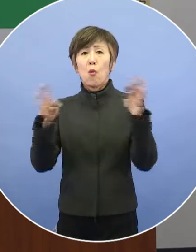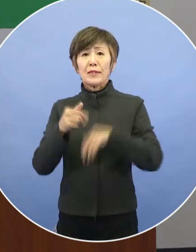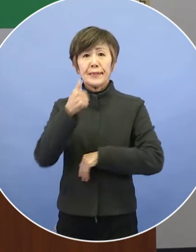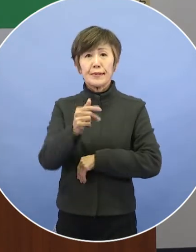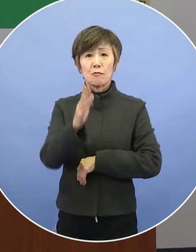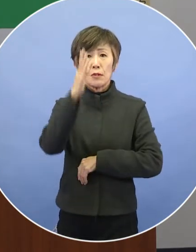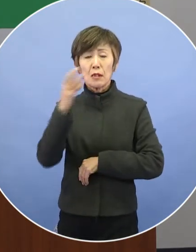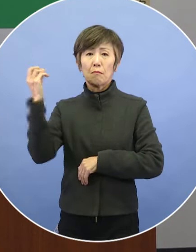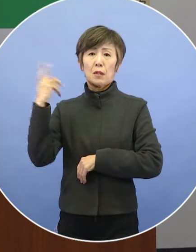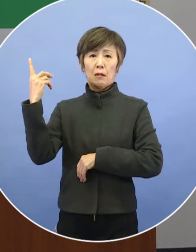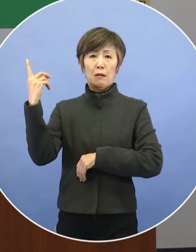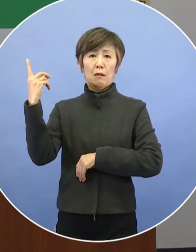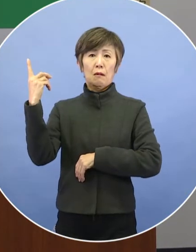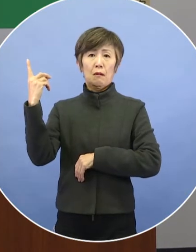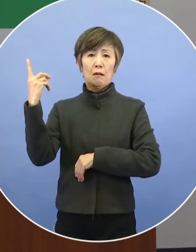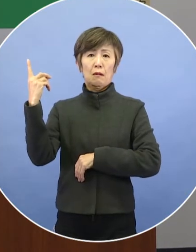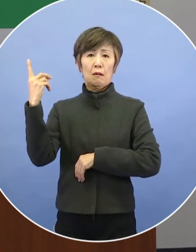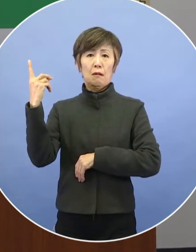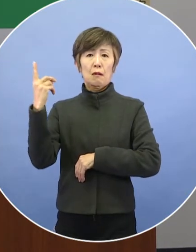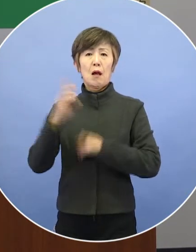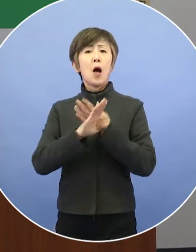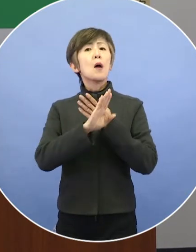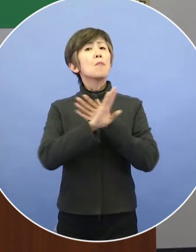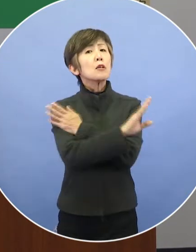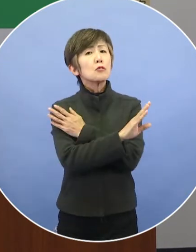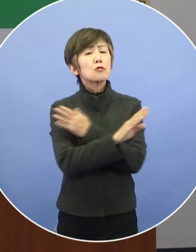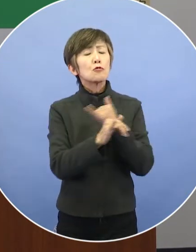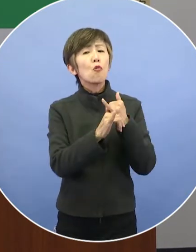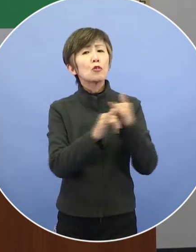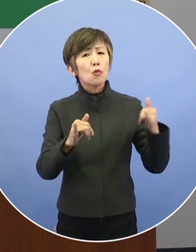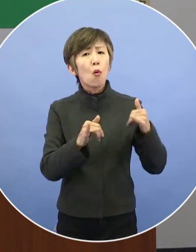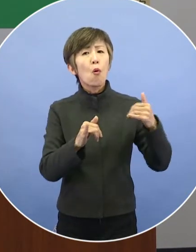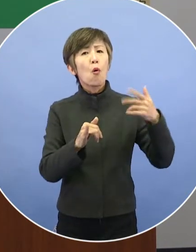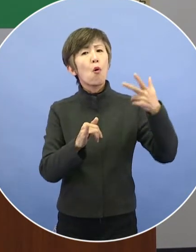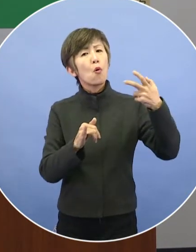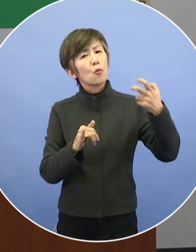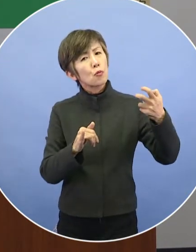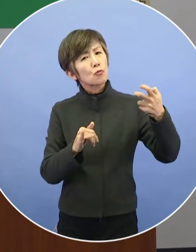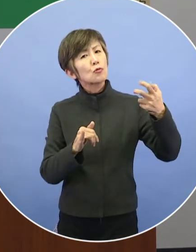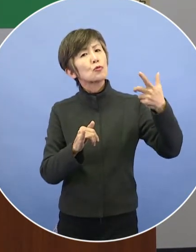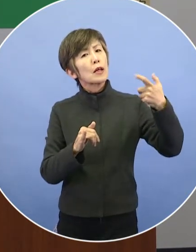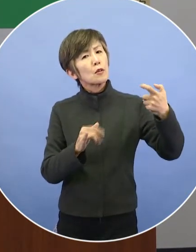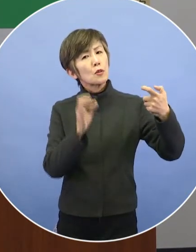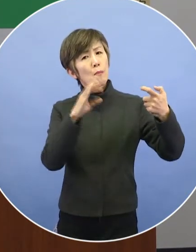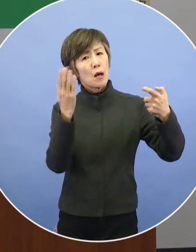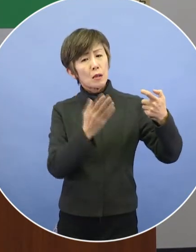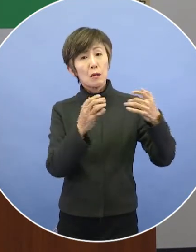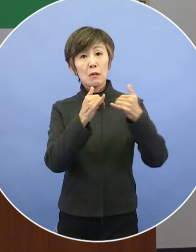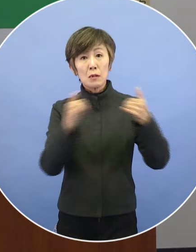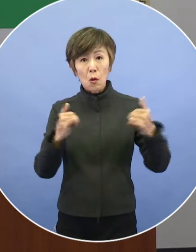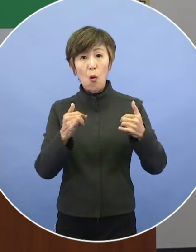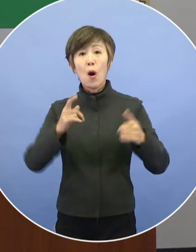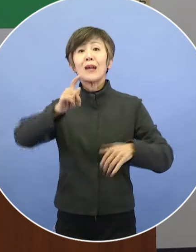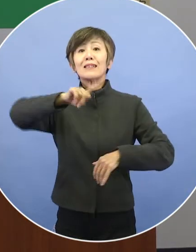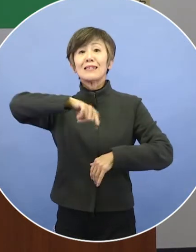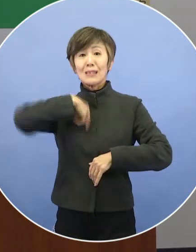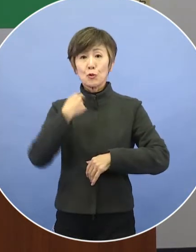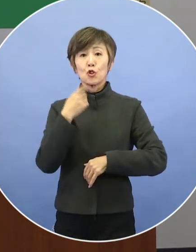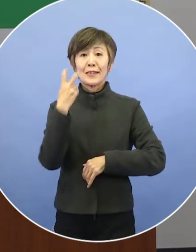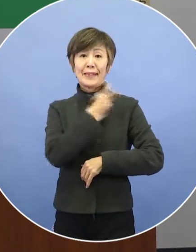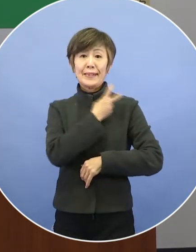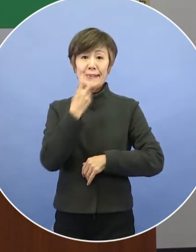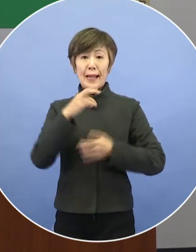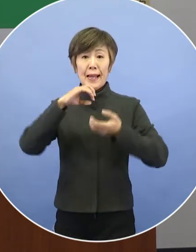行ってくださいという話ですがそうでない重症化リスクの低い67割の方々は検査キット自分